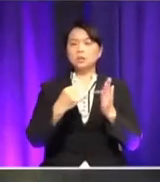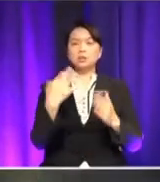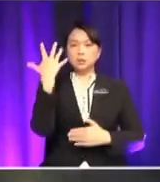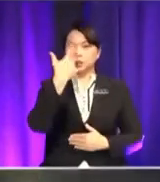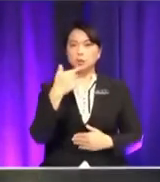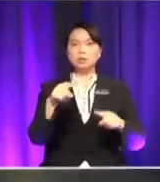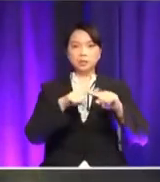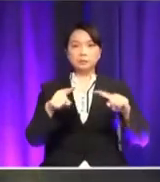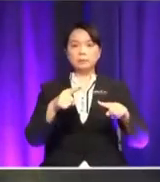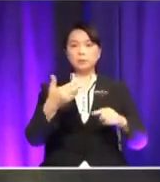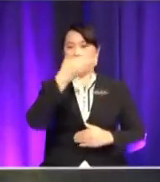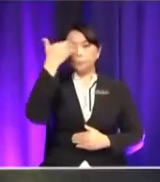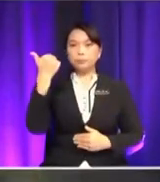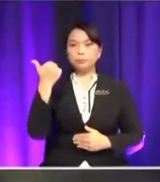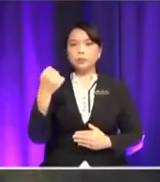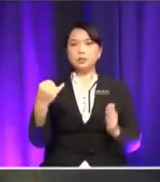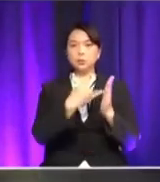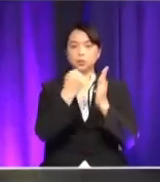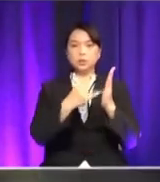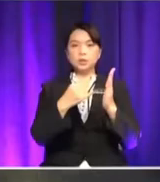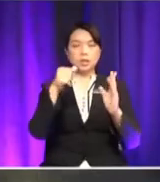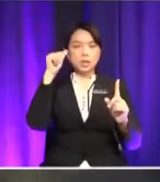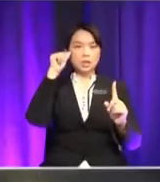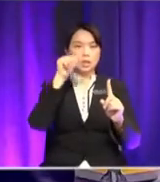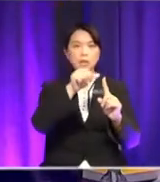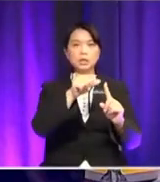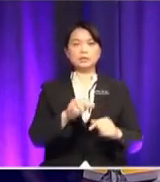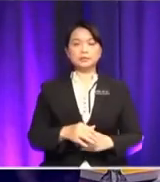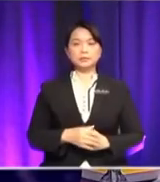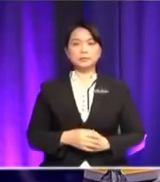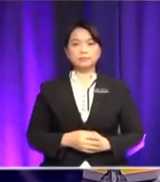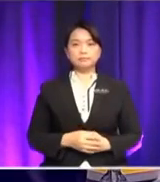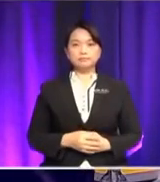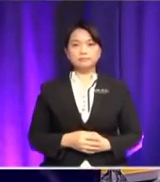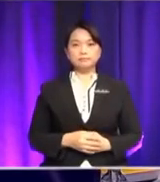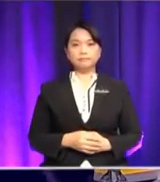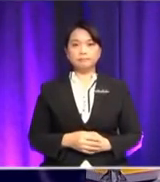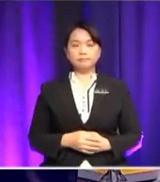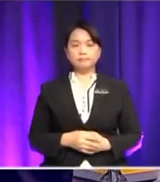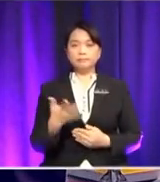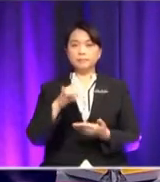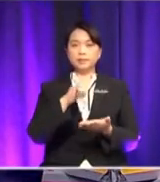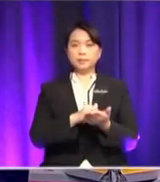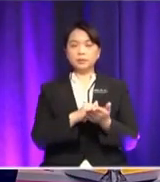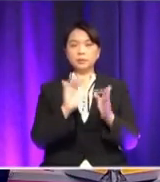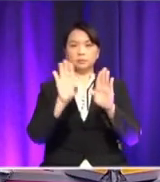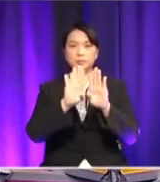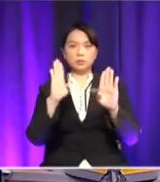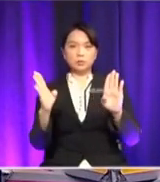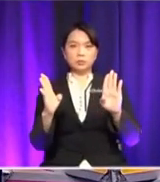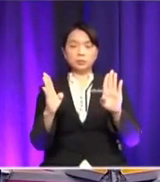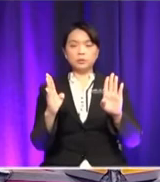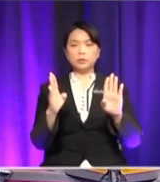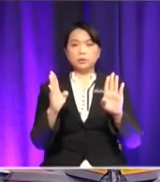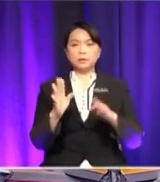telu pelukis RW asumsi adalah mesin Hai Oray Oke kemudian pintu kerasa keempat Sambong